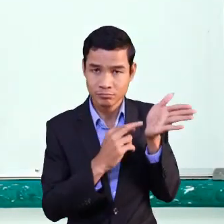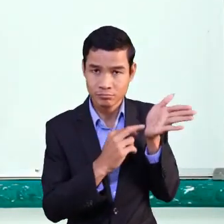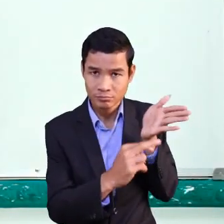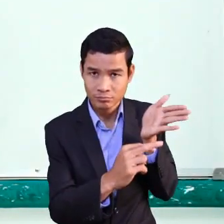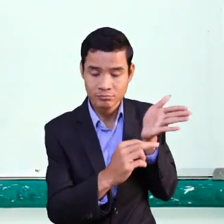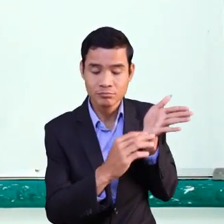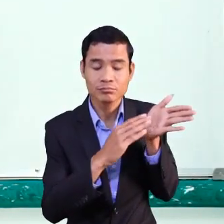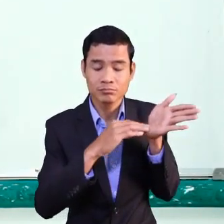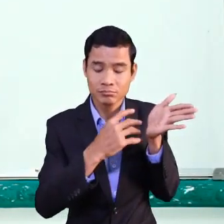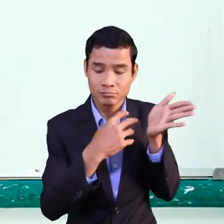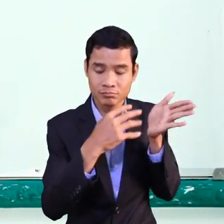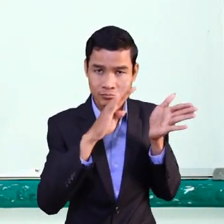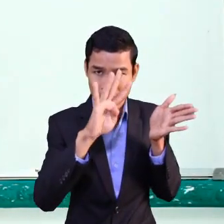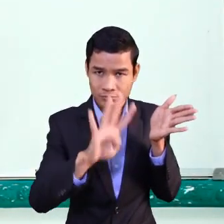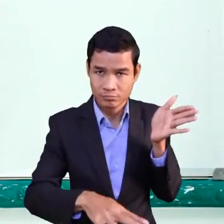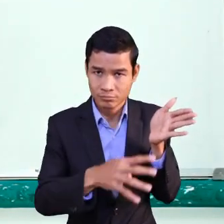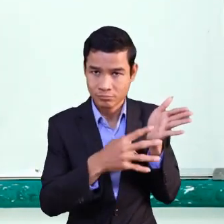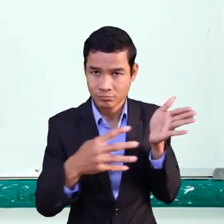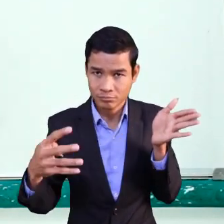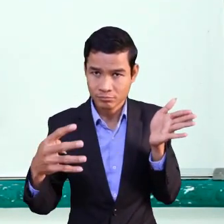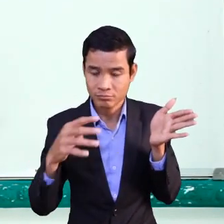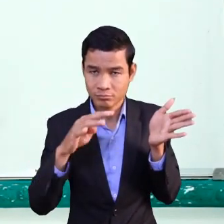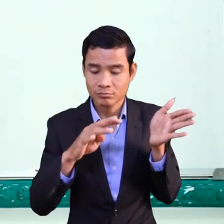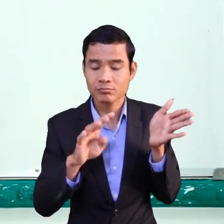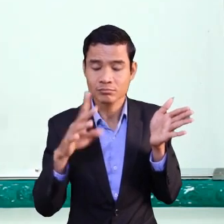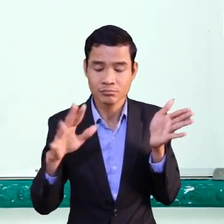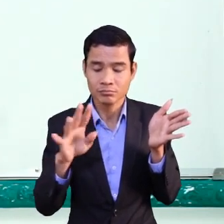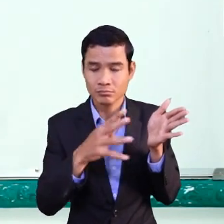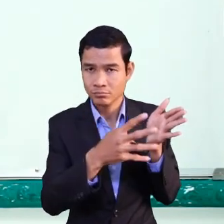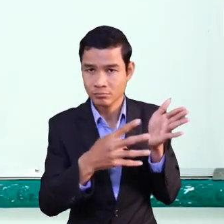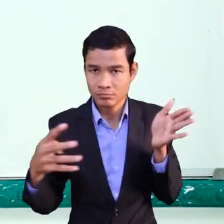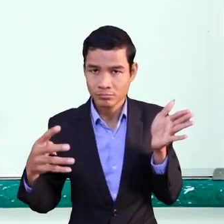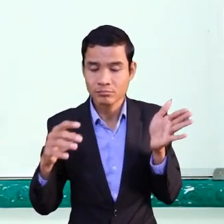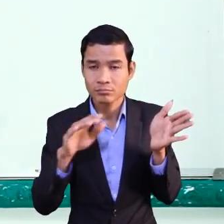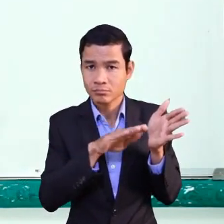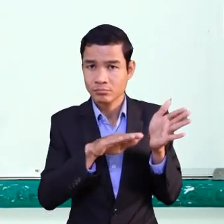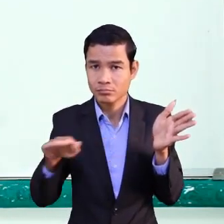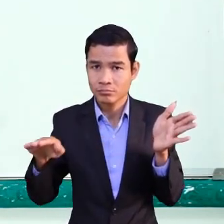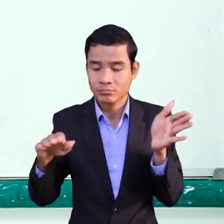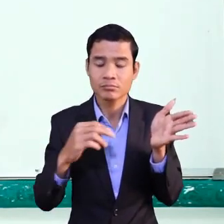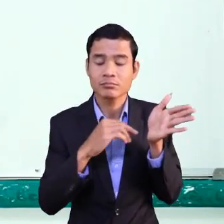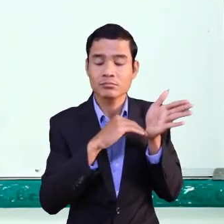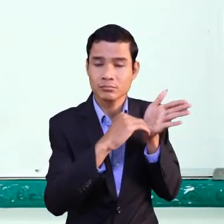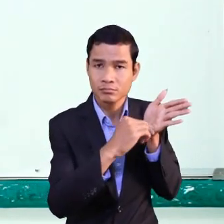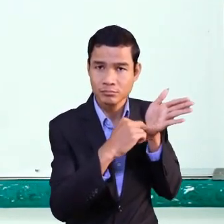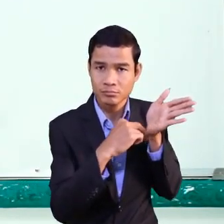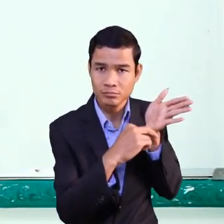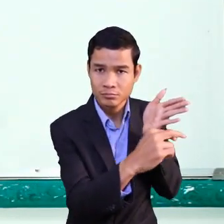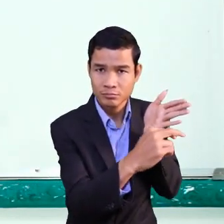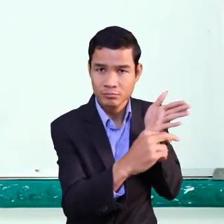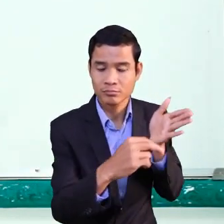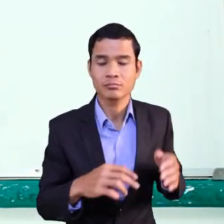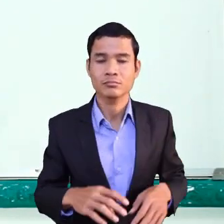ងជួដេកចានៅក្នុងសិភៅរបស់កូនទំព័រទី32